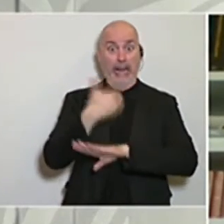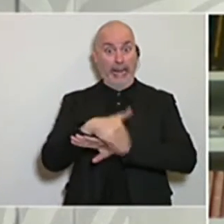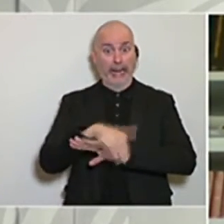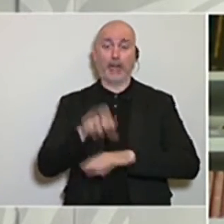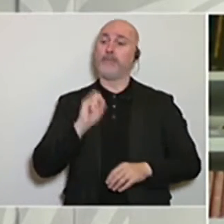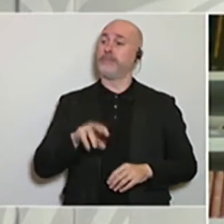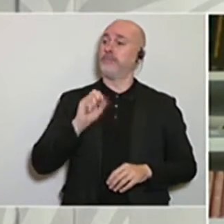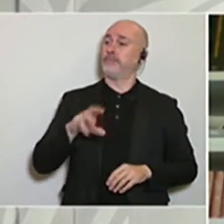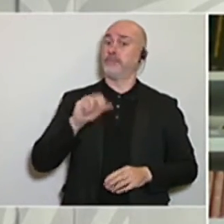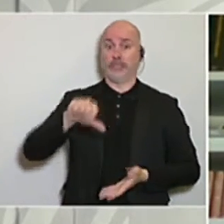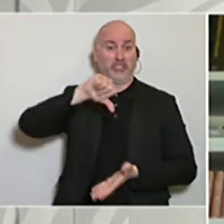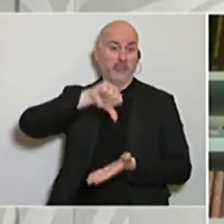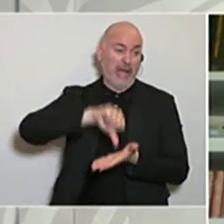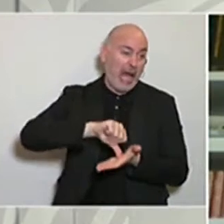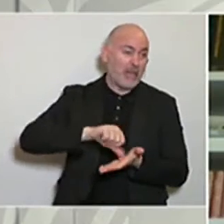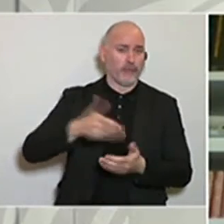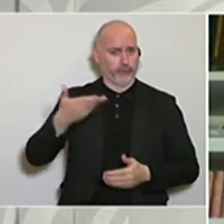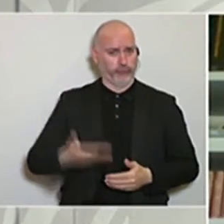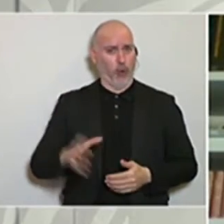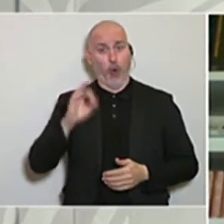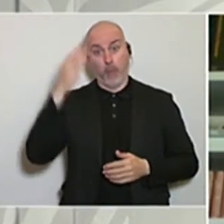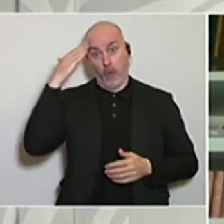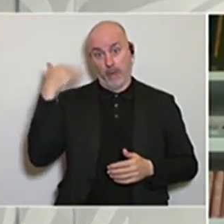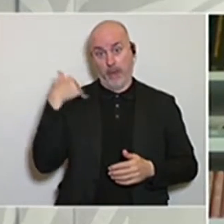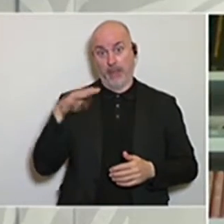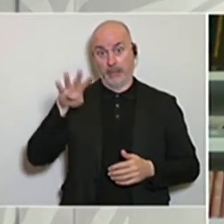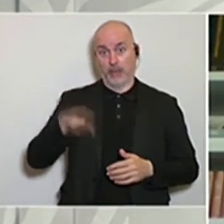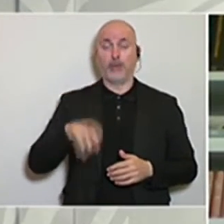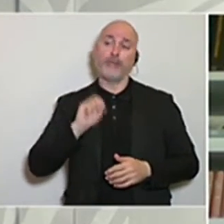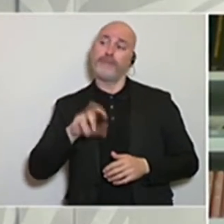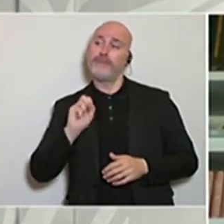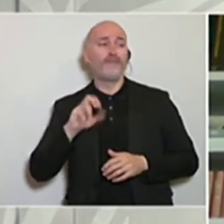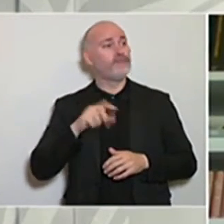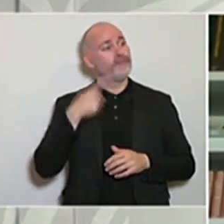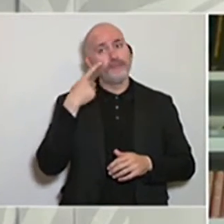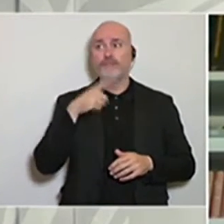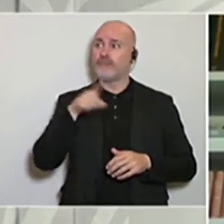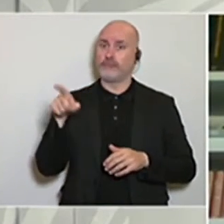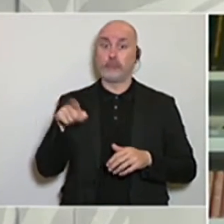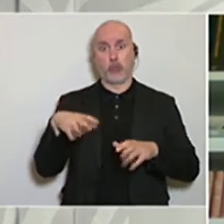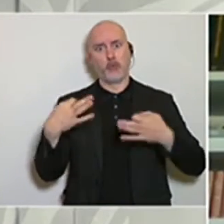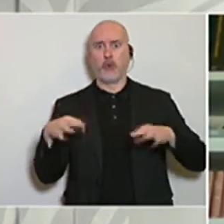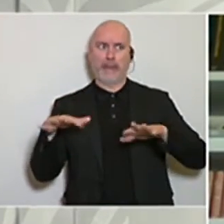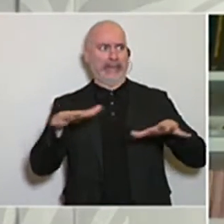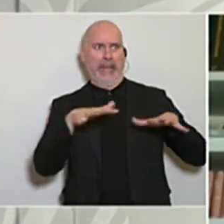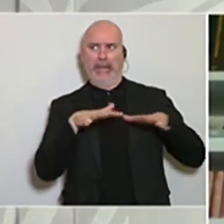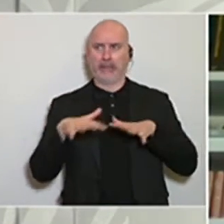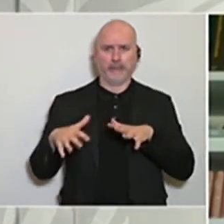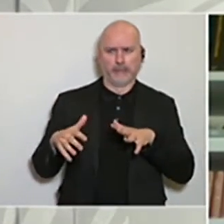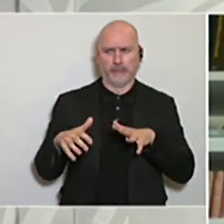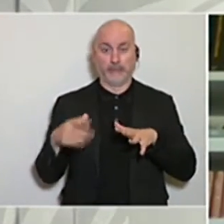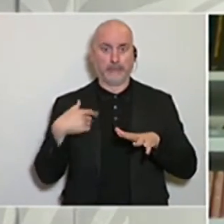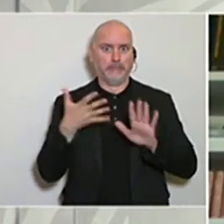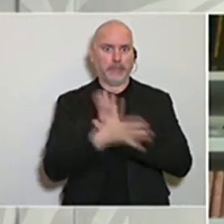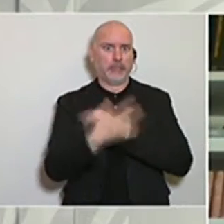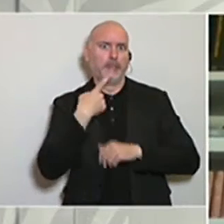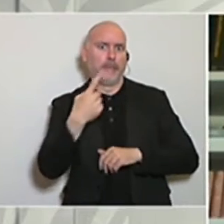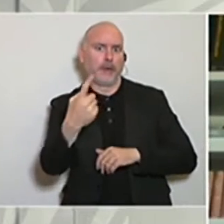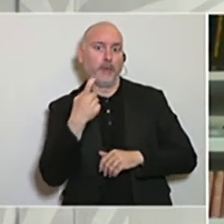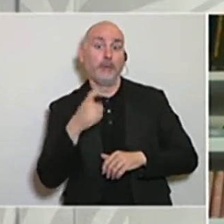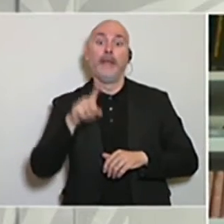les principals ciutats o pobles de Catalunya, veu bona part de normalitat. Aquesta és la meva pregunta, a banda de que també